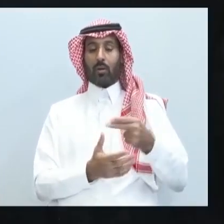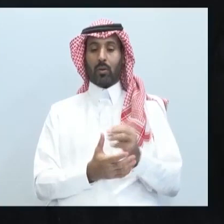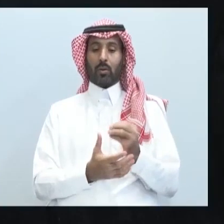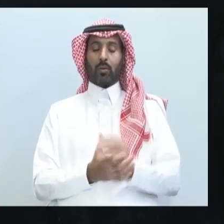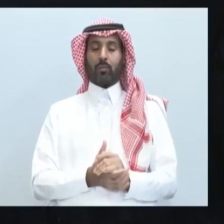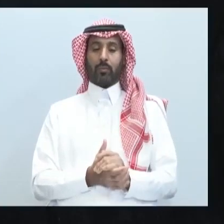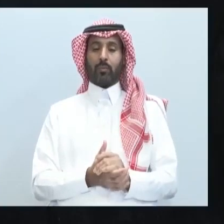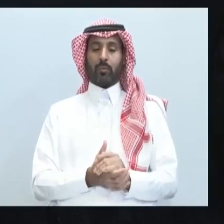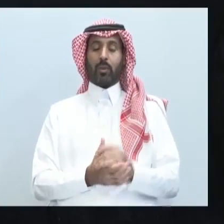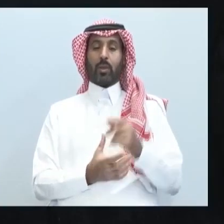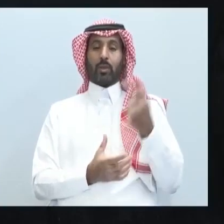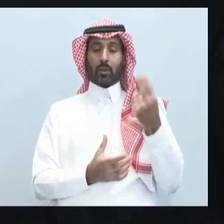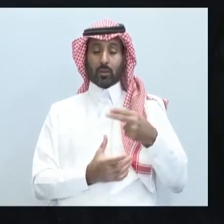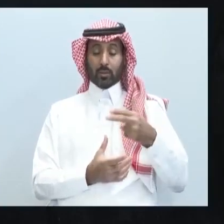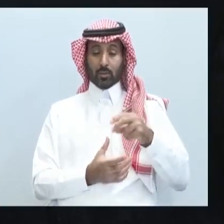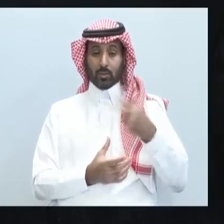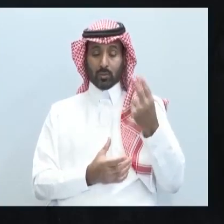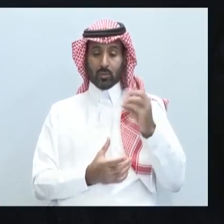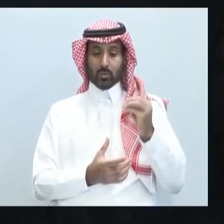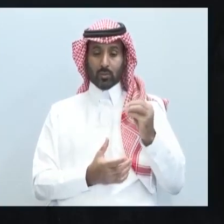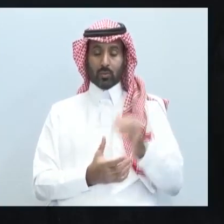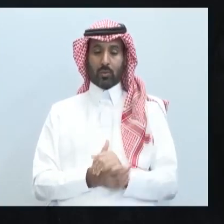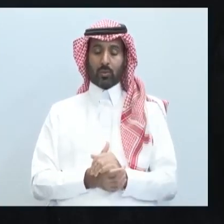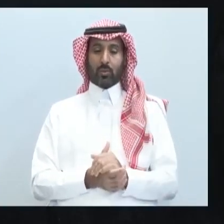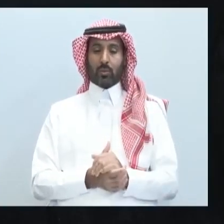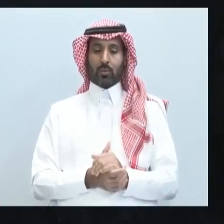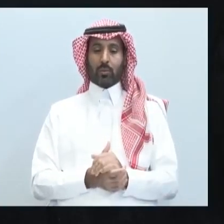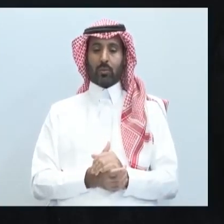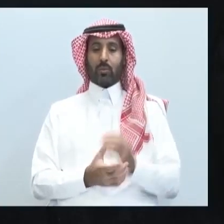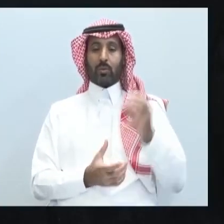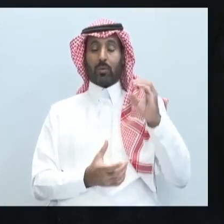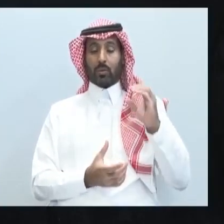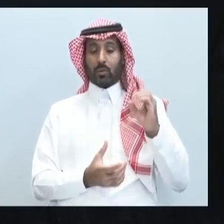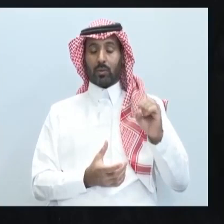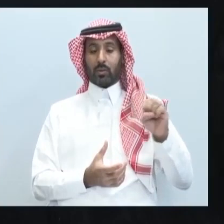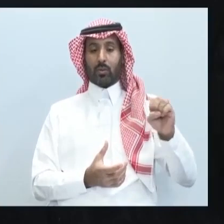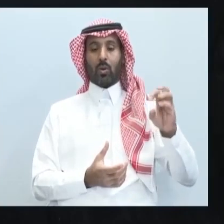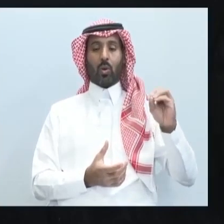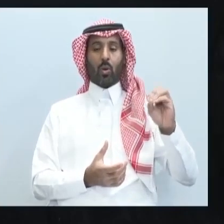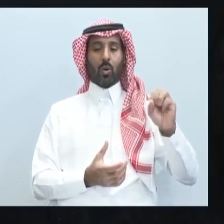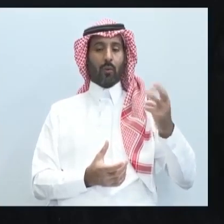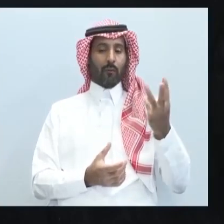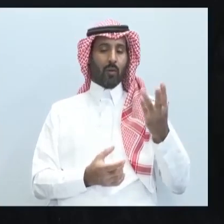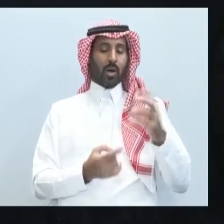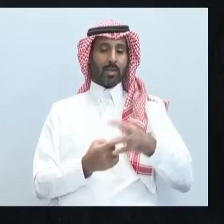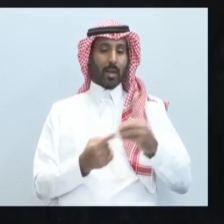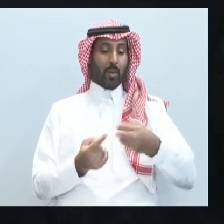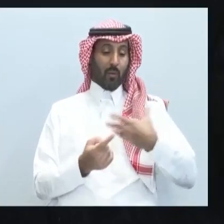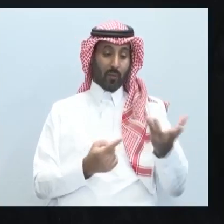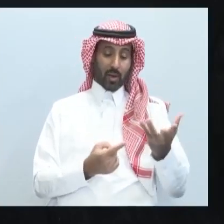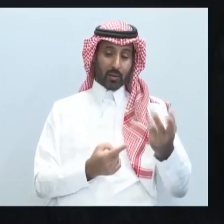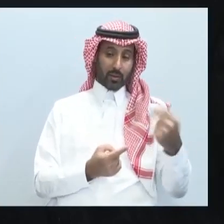مين طيب الاس او 4 سالب اثنين معناته انه فقد ايون مين